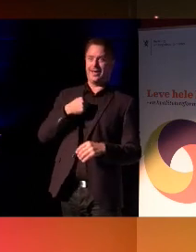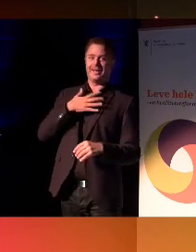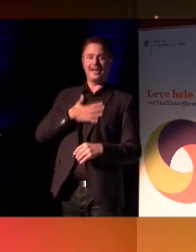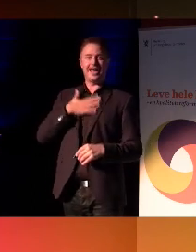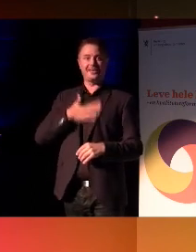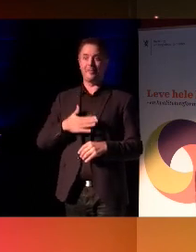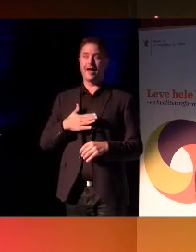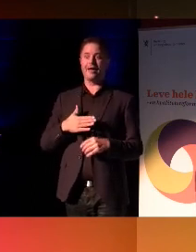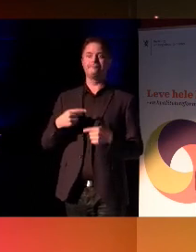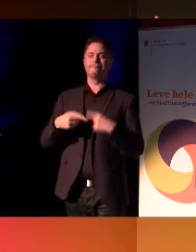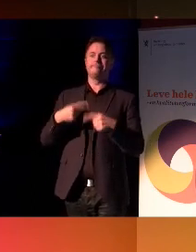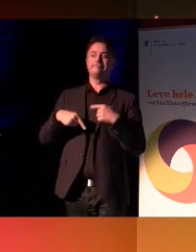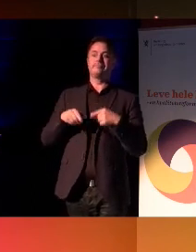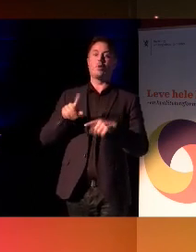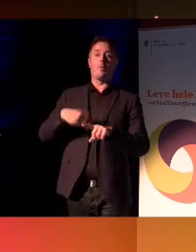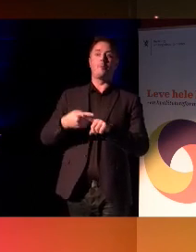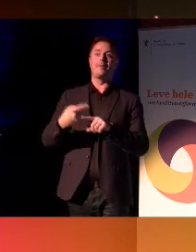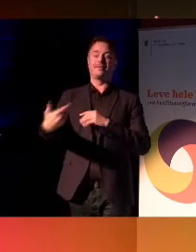neste gang.